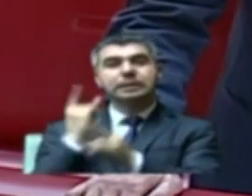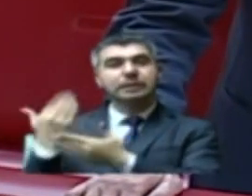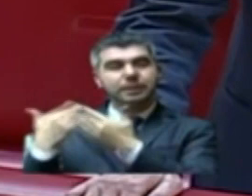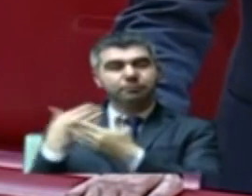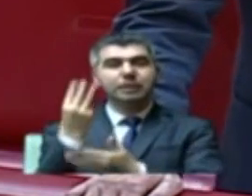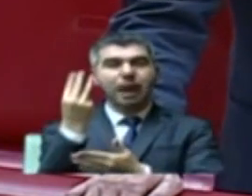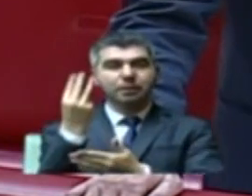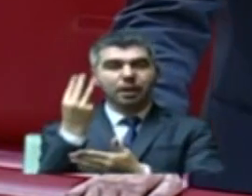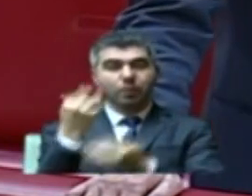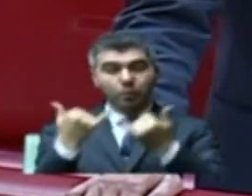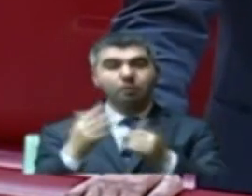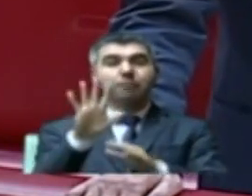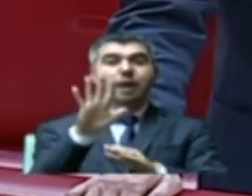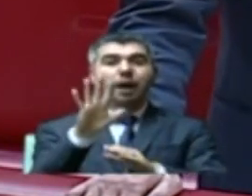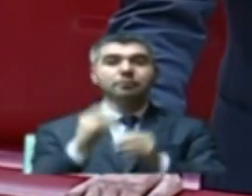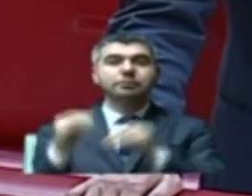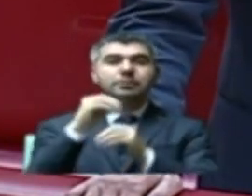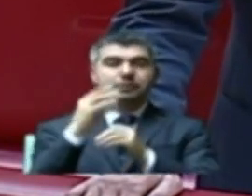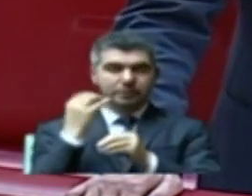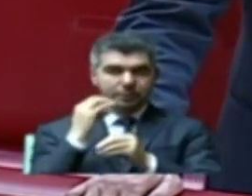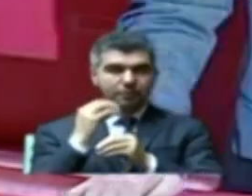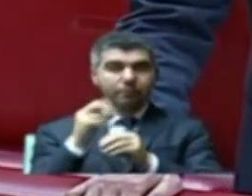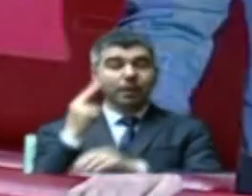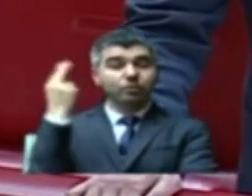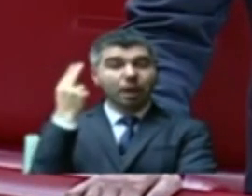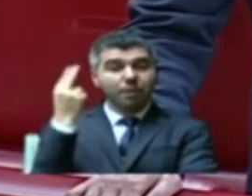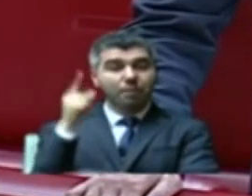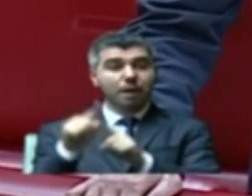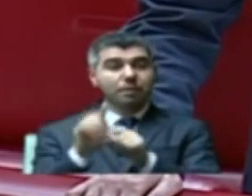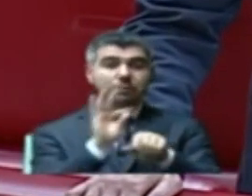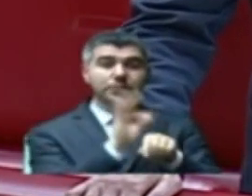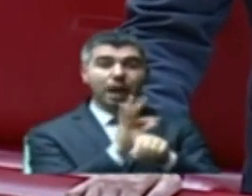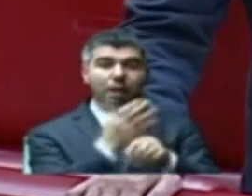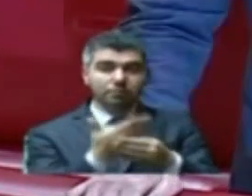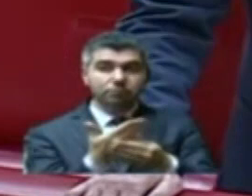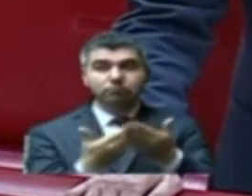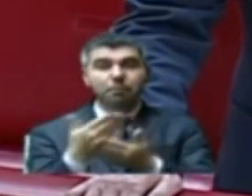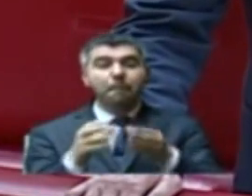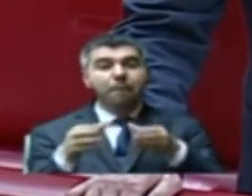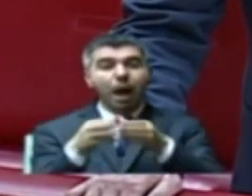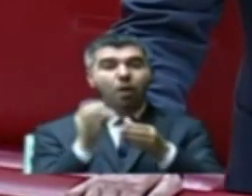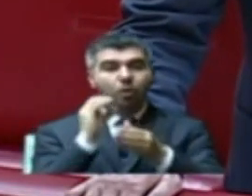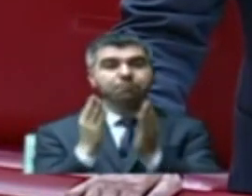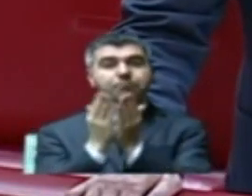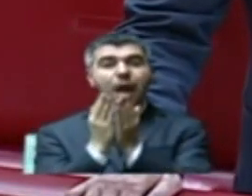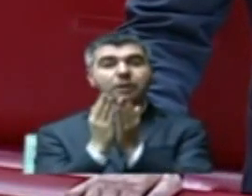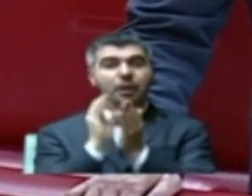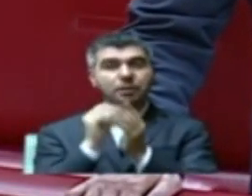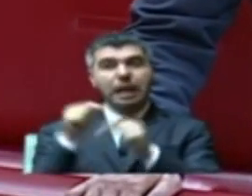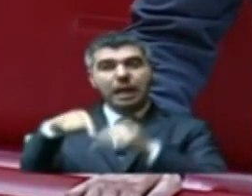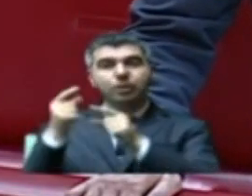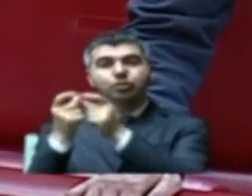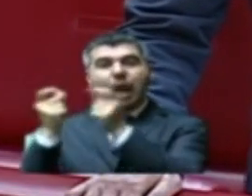والواقع الحال اليوم 5 مكونات. كاين مؤسسة التعليم العالي التابعة للجامعة، غير التابعة للجامعة، الخاص، المؤسسات الشركة